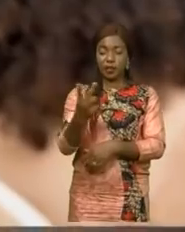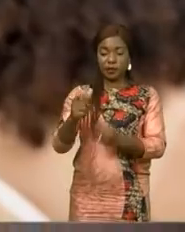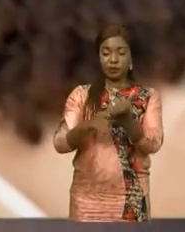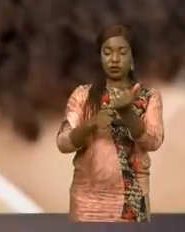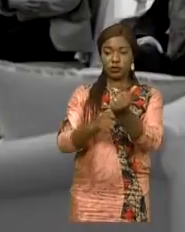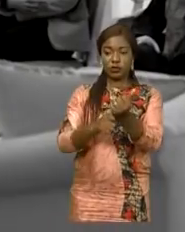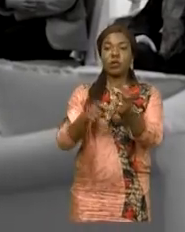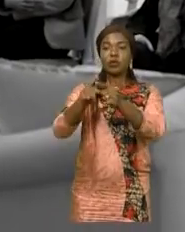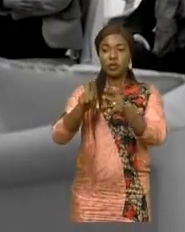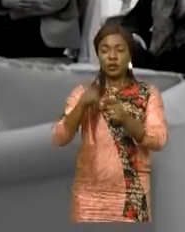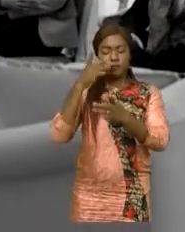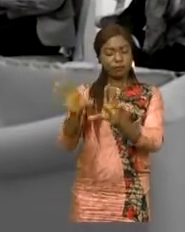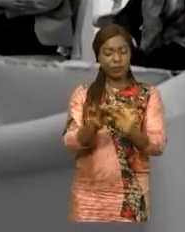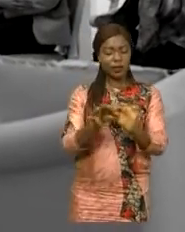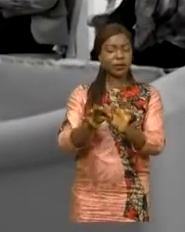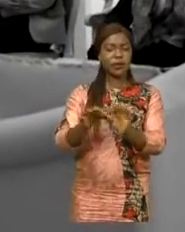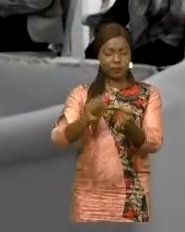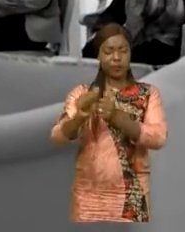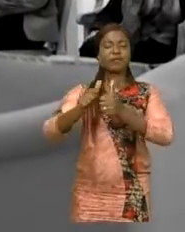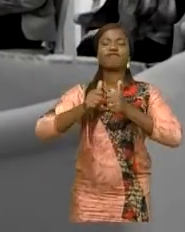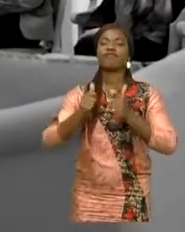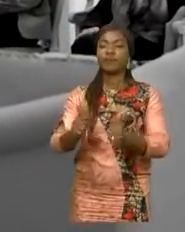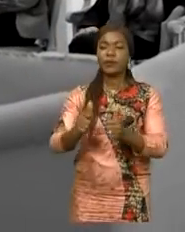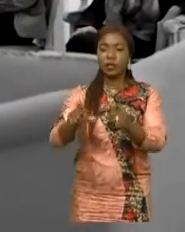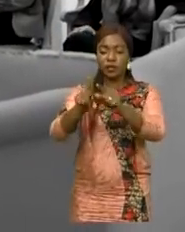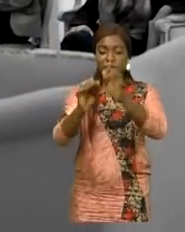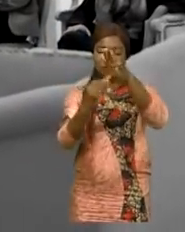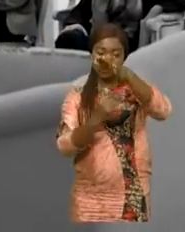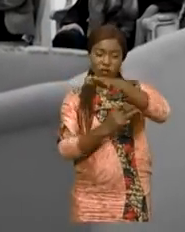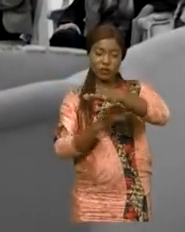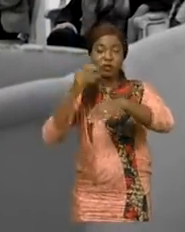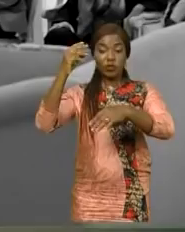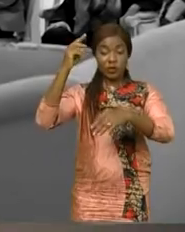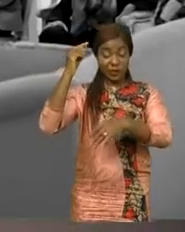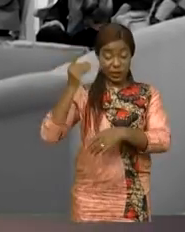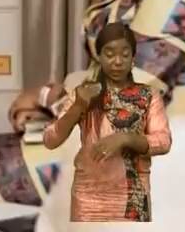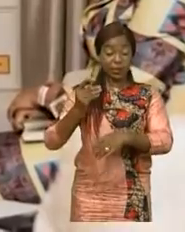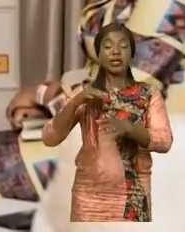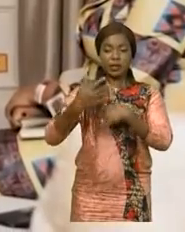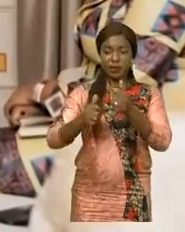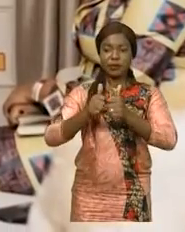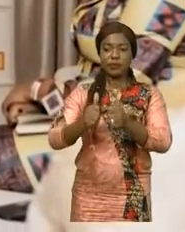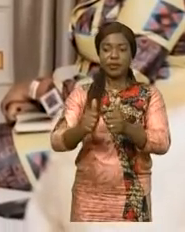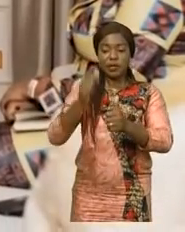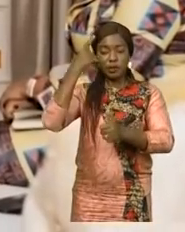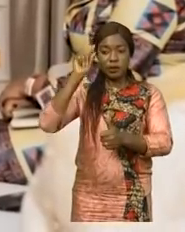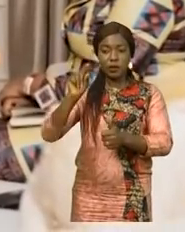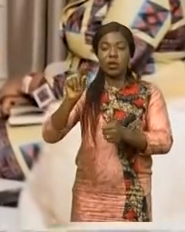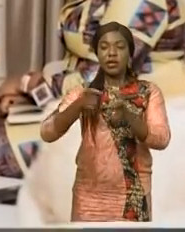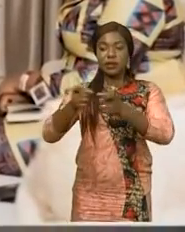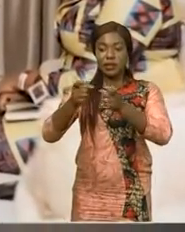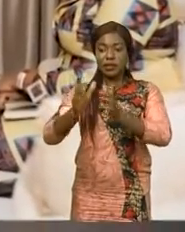le bilan du partenariat entre campus france et fondations dennis nakauchi ce qu'il dit a été fait à l'occasion la directeur générale